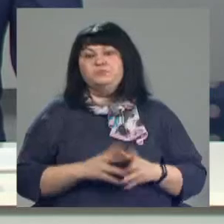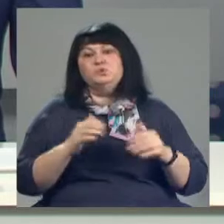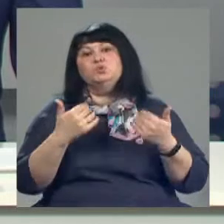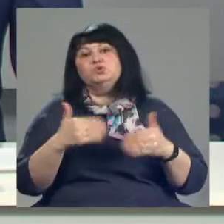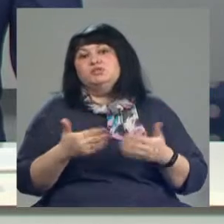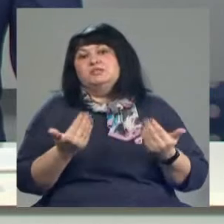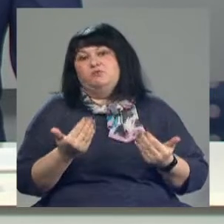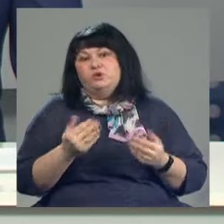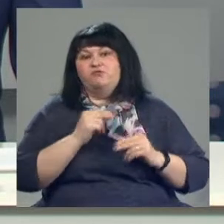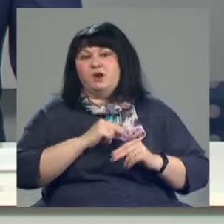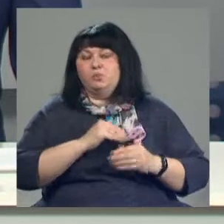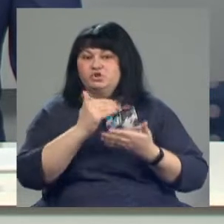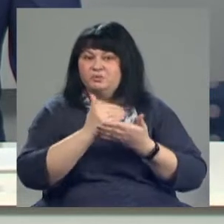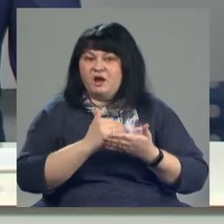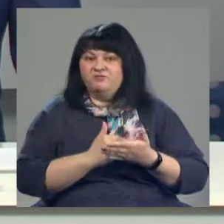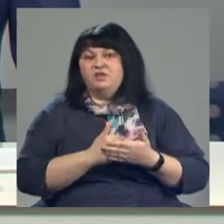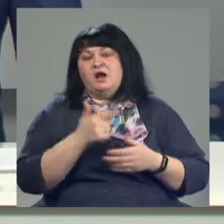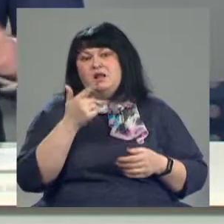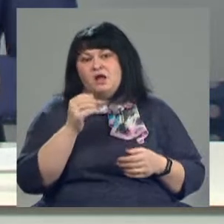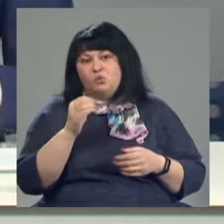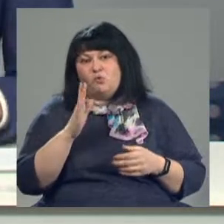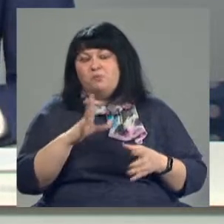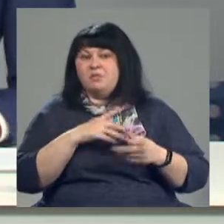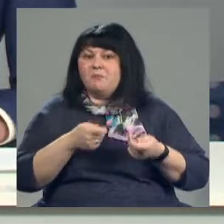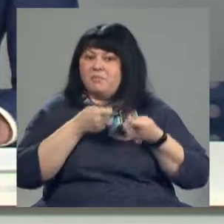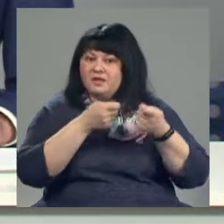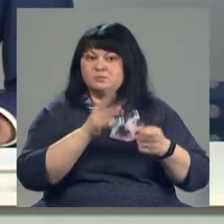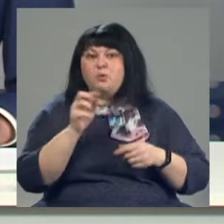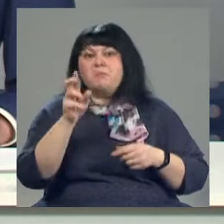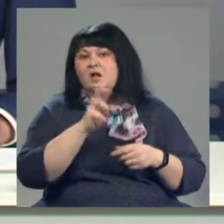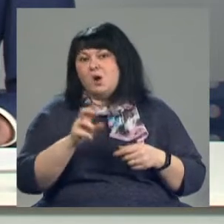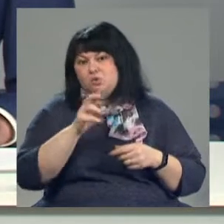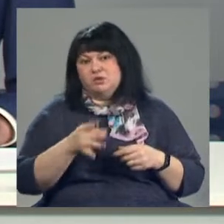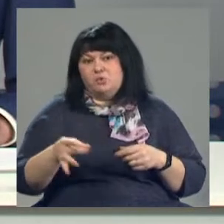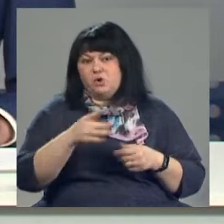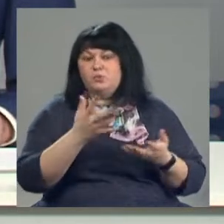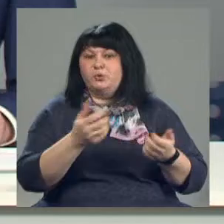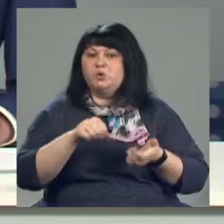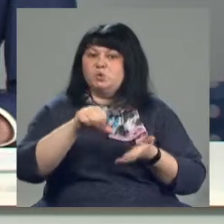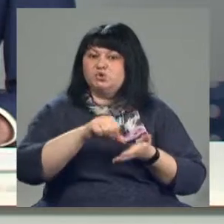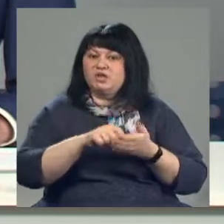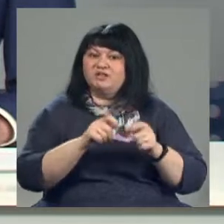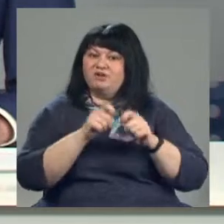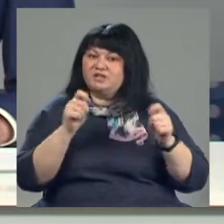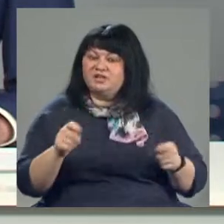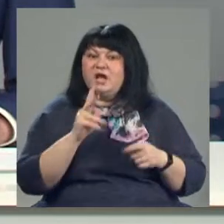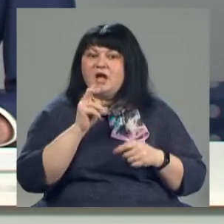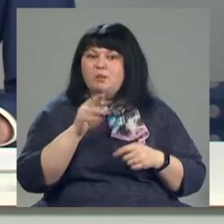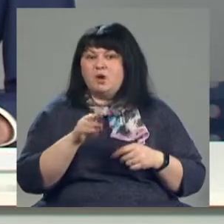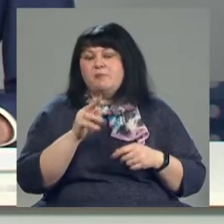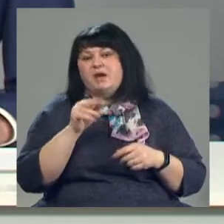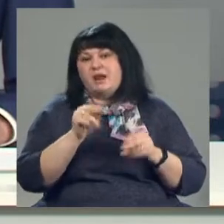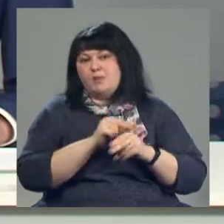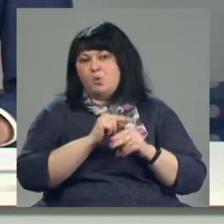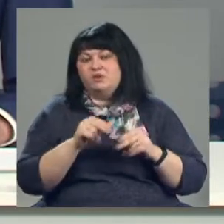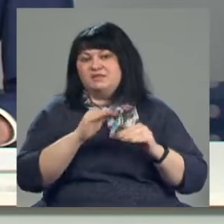И сегодня в рабочем графике Вячеслава Гладкова была поездка по Белгородскому району. Он принял участие в открытии после капремонта детского сада номер